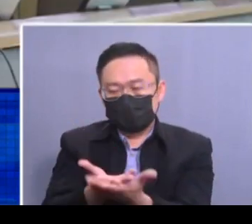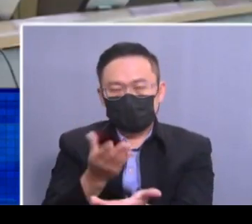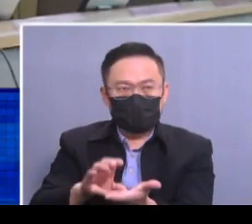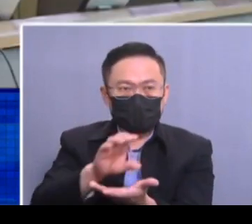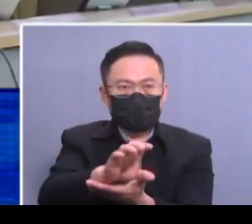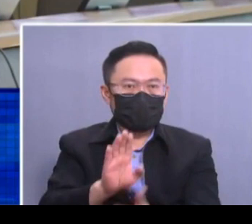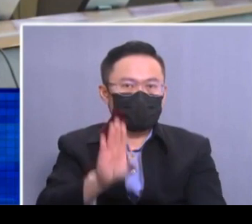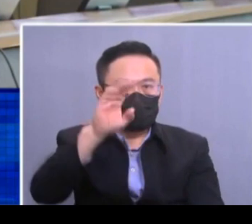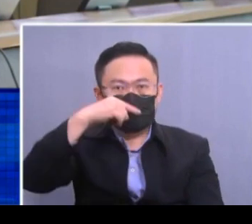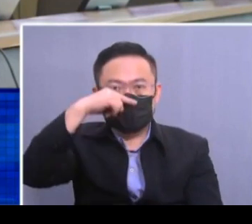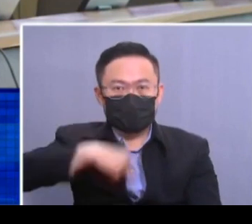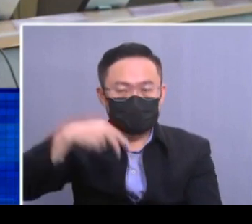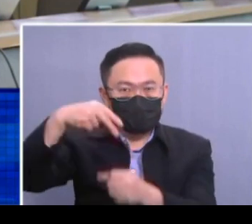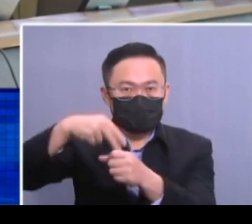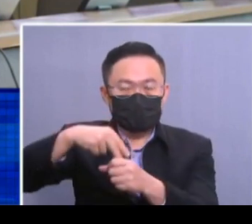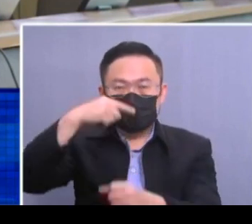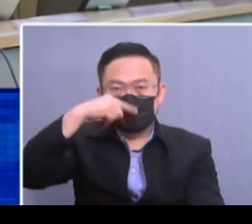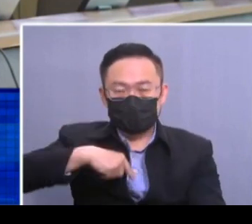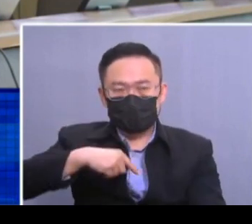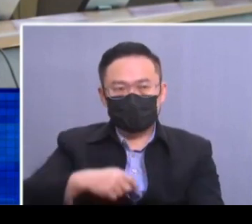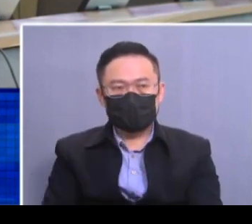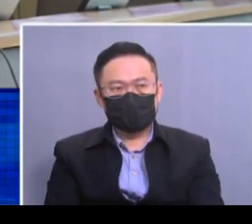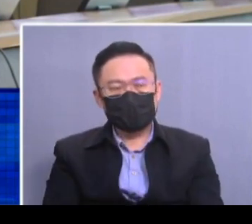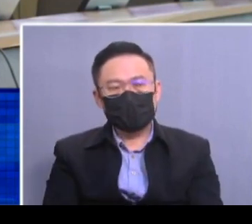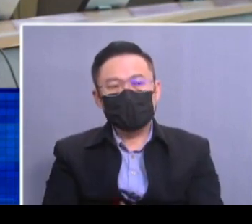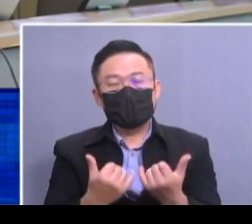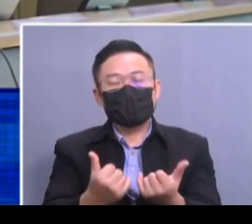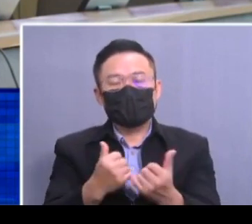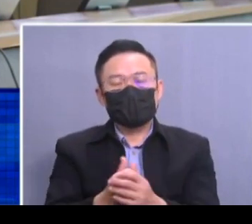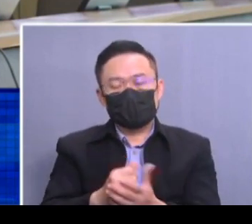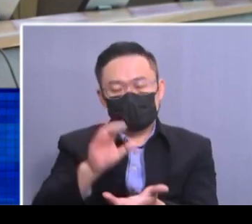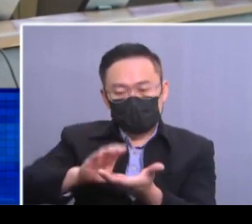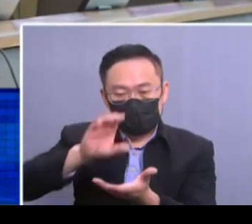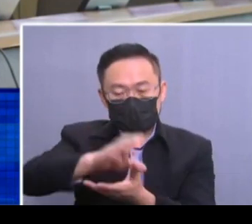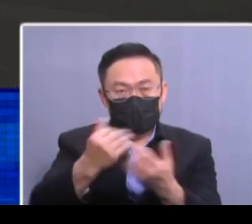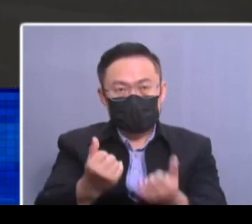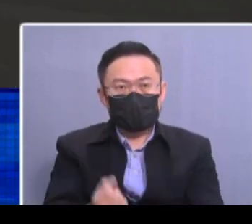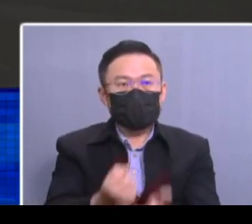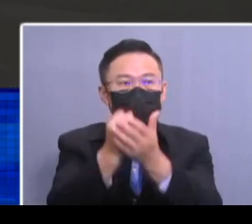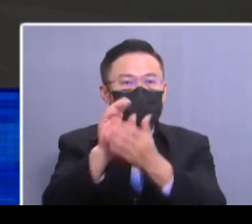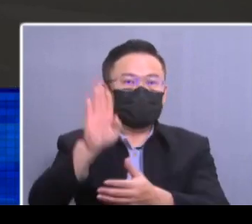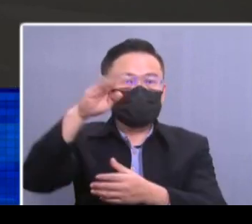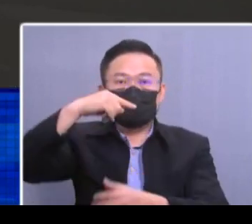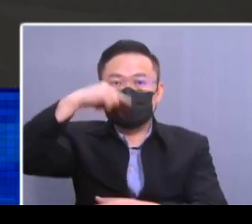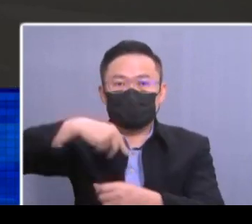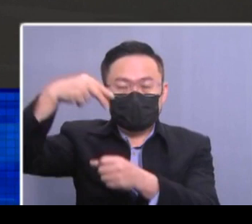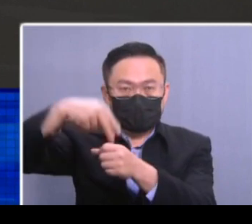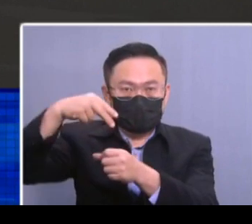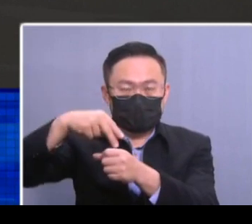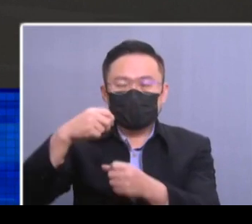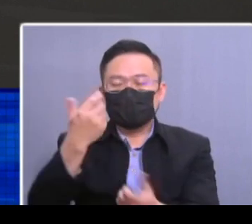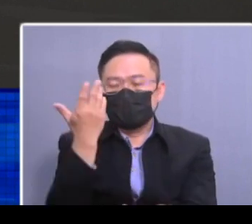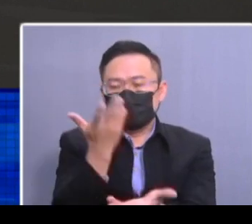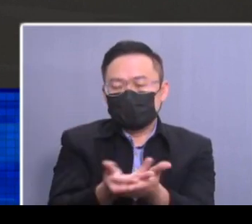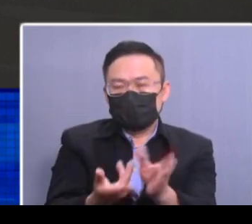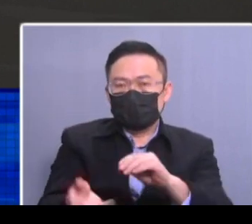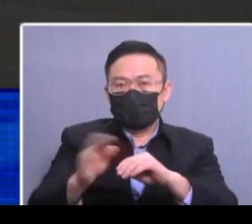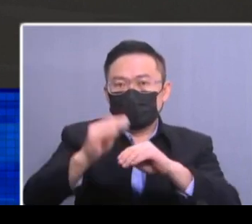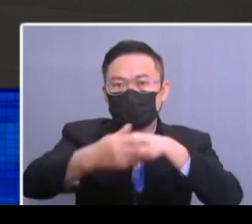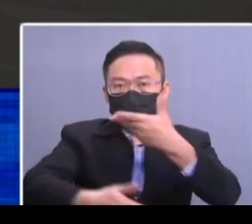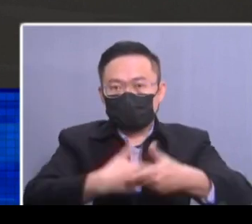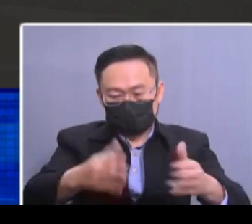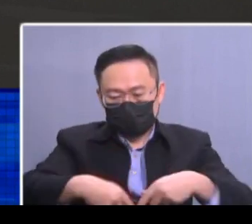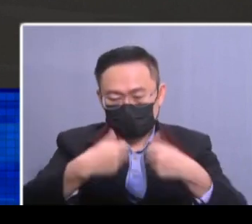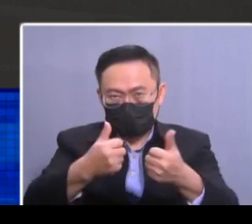ของไทยออยล์โดยการลงทุนครั้งนี้จะเพิ่มโอกาสให้ไทยออยล์ในการต่อยอดและก็เพิ่มมูลค่าทางธุรกิจซึ่งก็สอดคล้อง